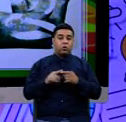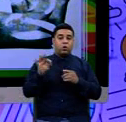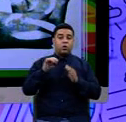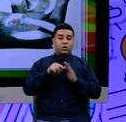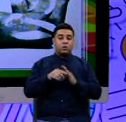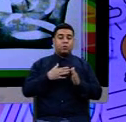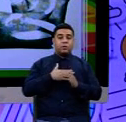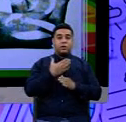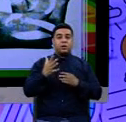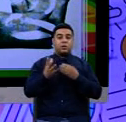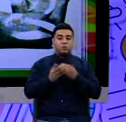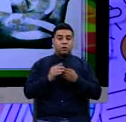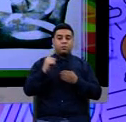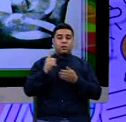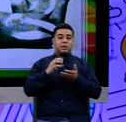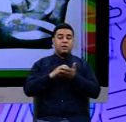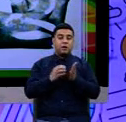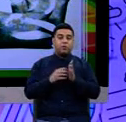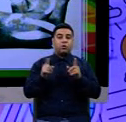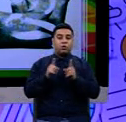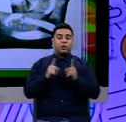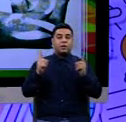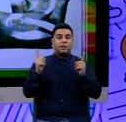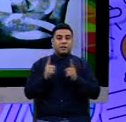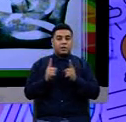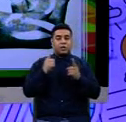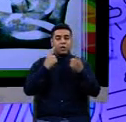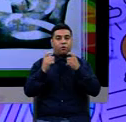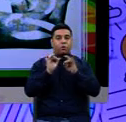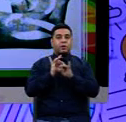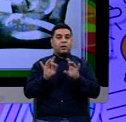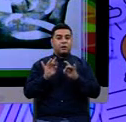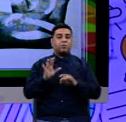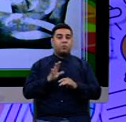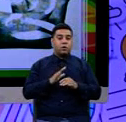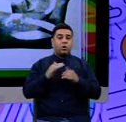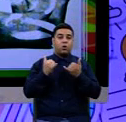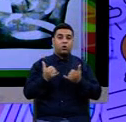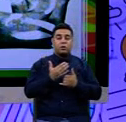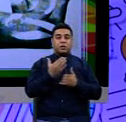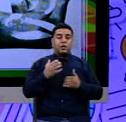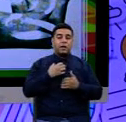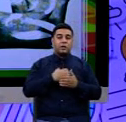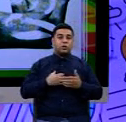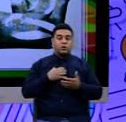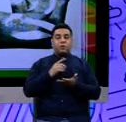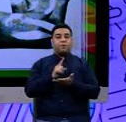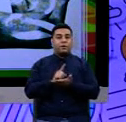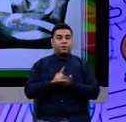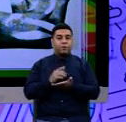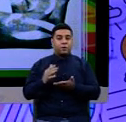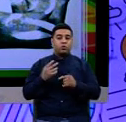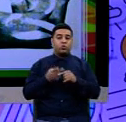biz sizlar bilan 1-chi sinfda ham qisqacha ma'lumotlarga ega bo'lganmiz. Hozir sizni asosiy vazifangiz